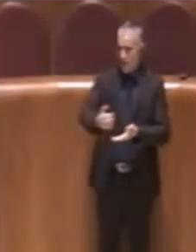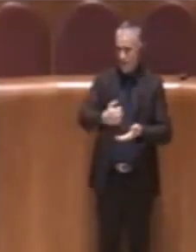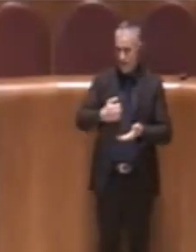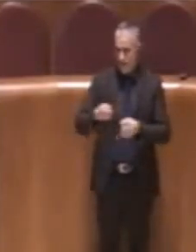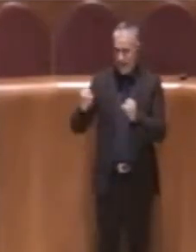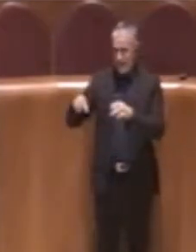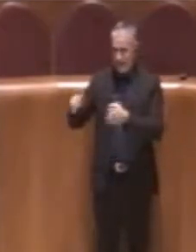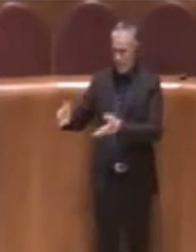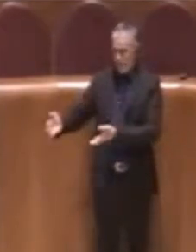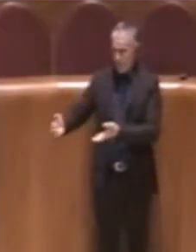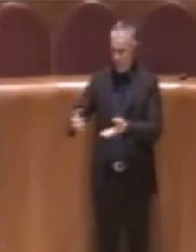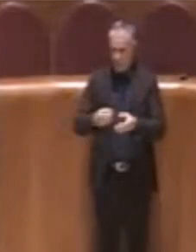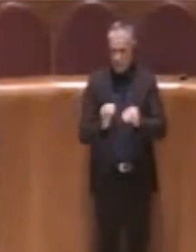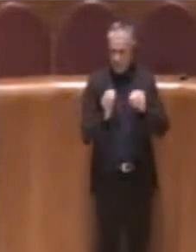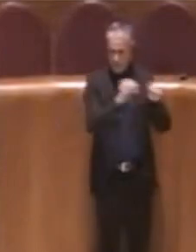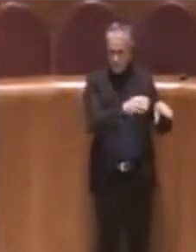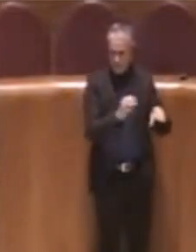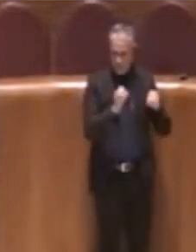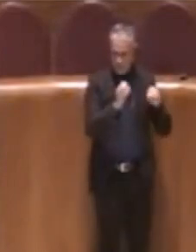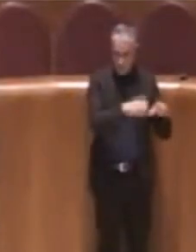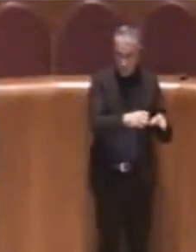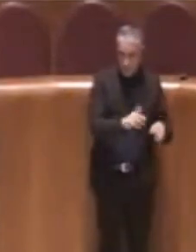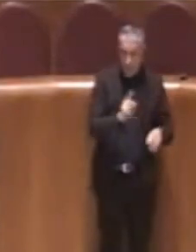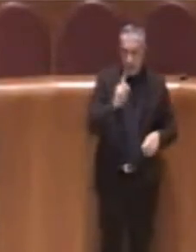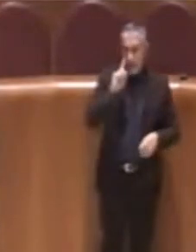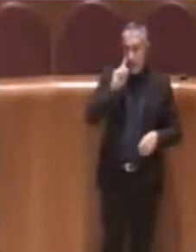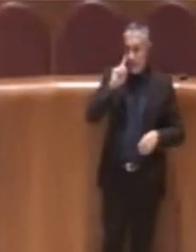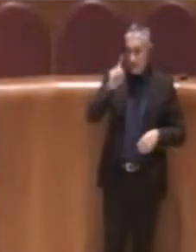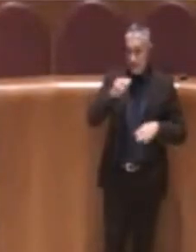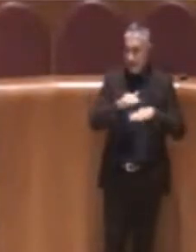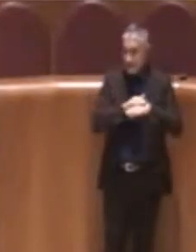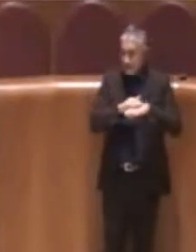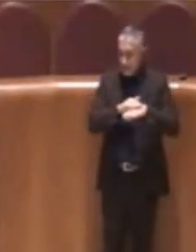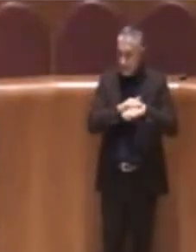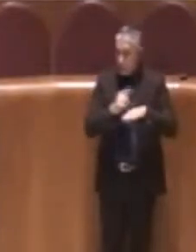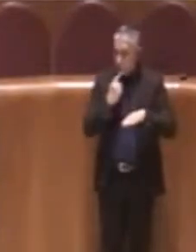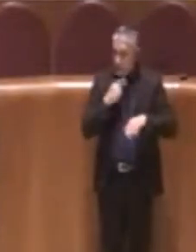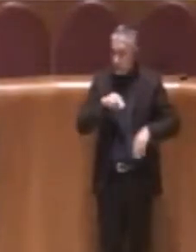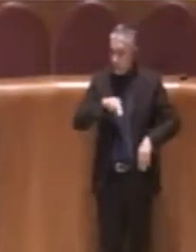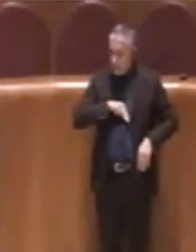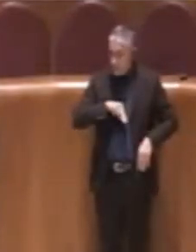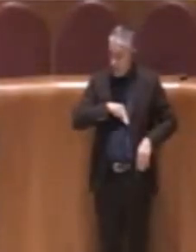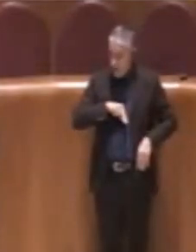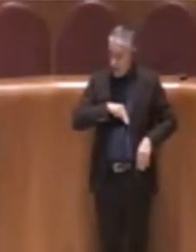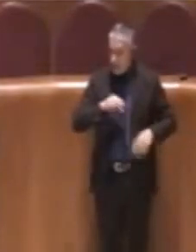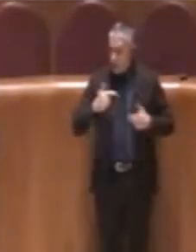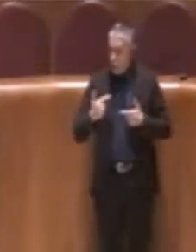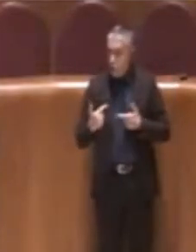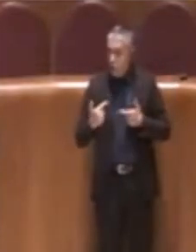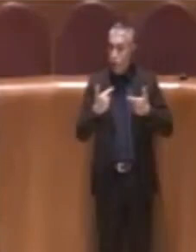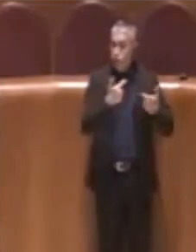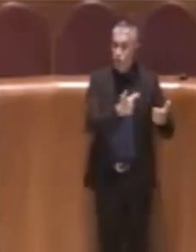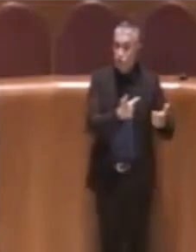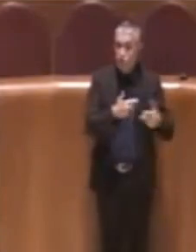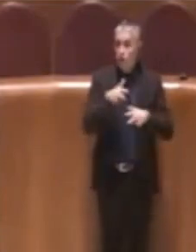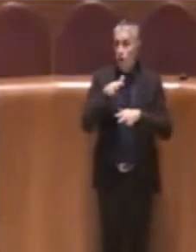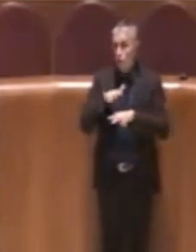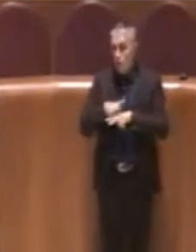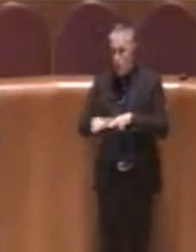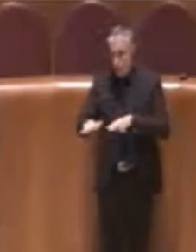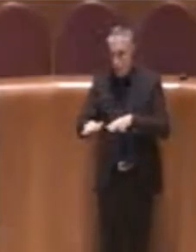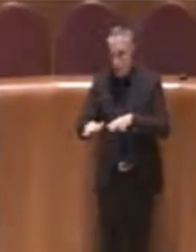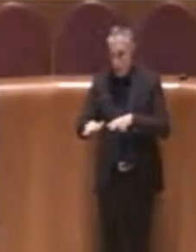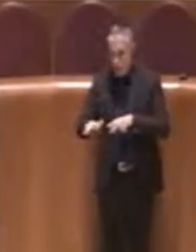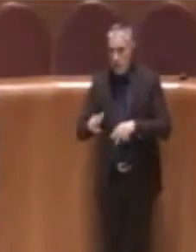per l'organizzazione della raccolta differenziata dei rifiuti, qualora il servizio venga svolto da privati su concessione del comune, diretta